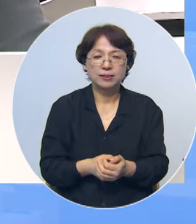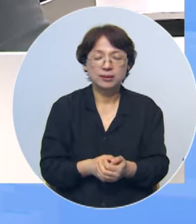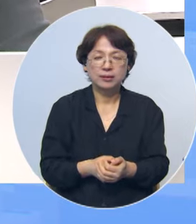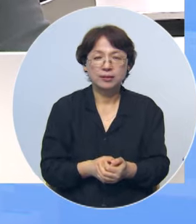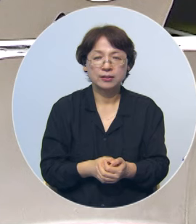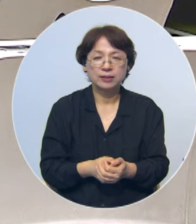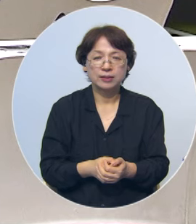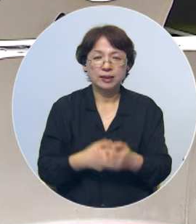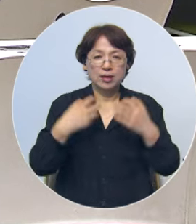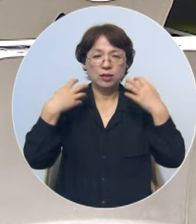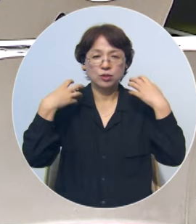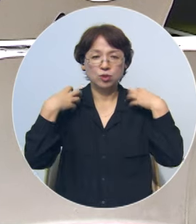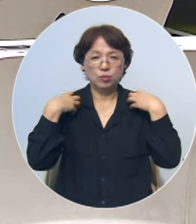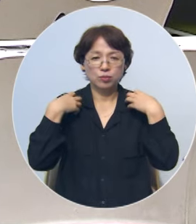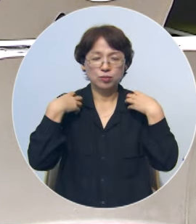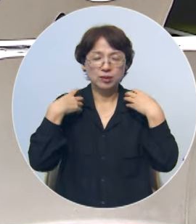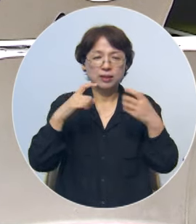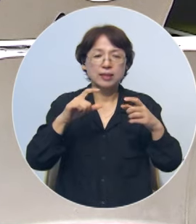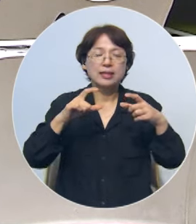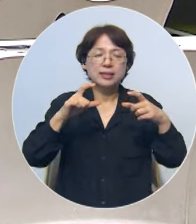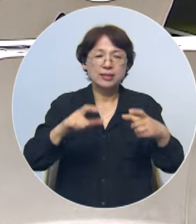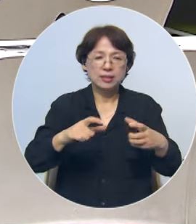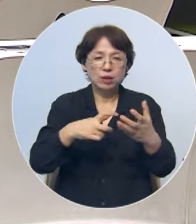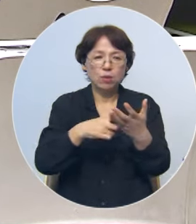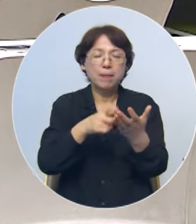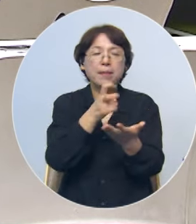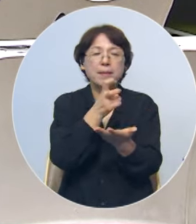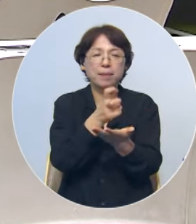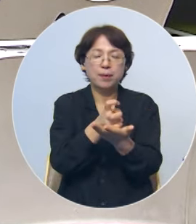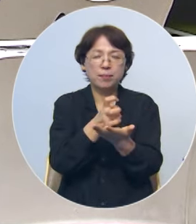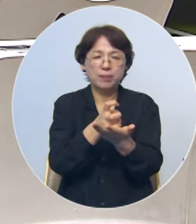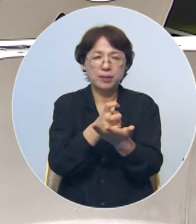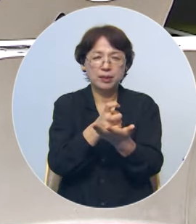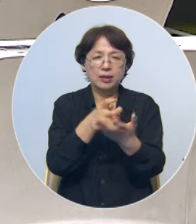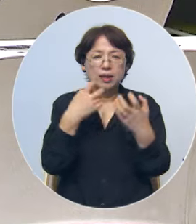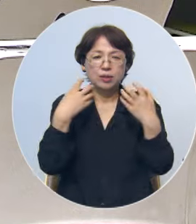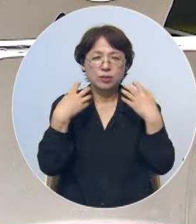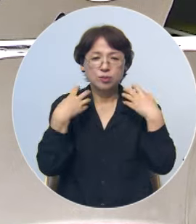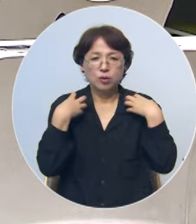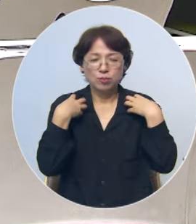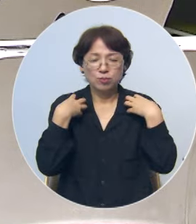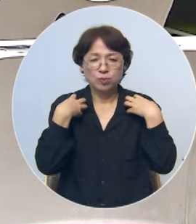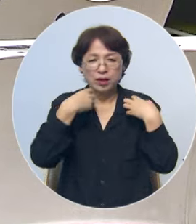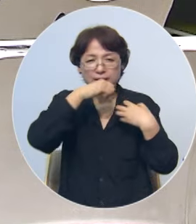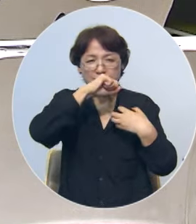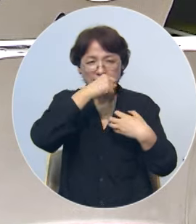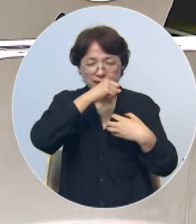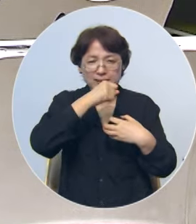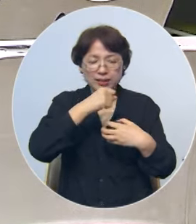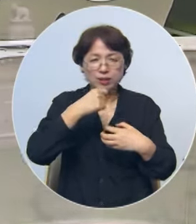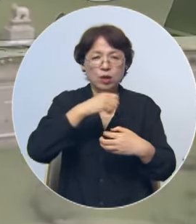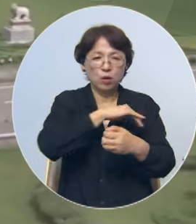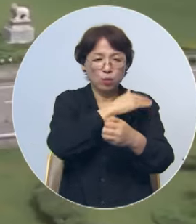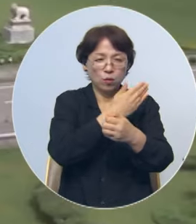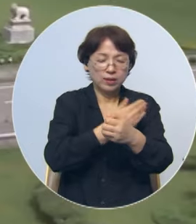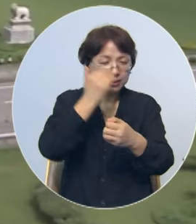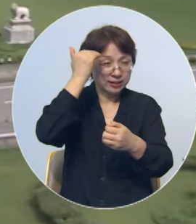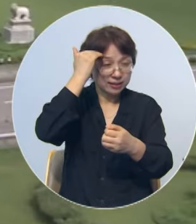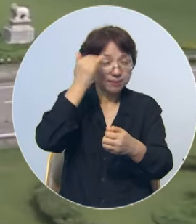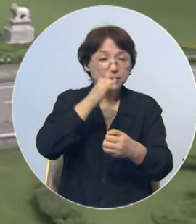네, 그렇습니다. 정부는 지역화폐법이 헌법에서 정한 정부의 고유한 예산 편성 권한을 침해한다고 말했습니다.